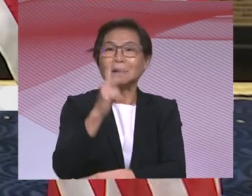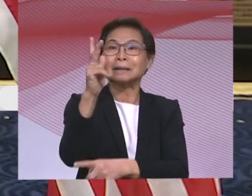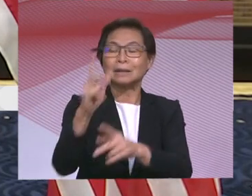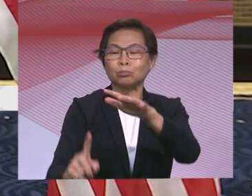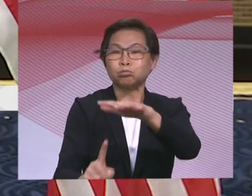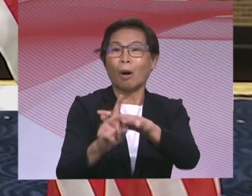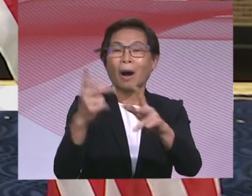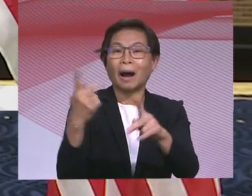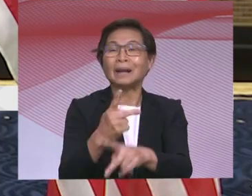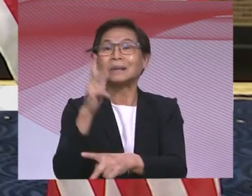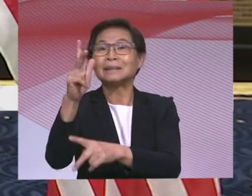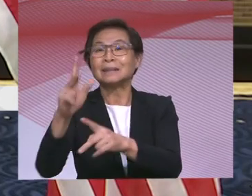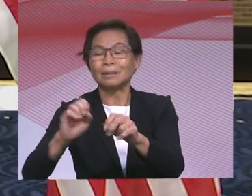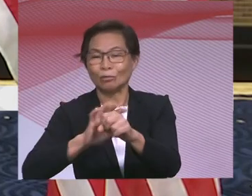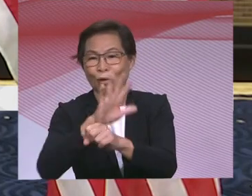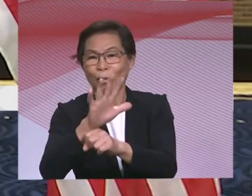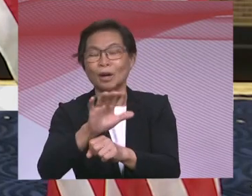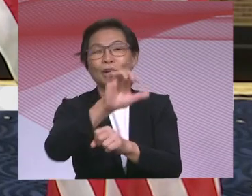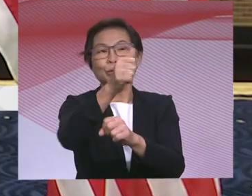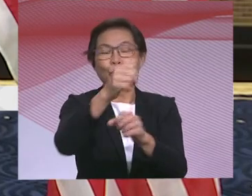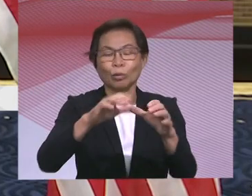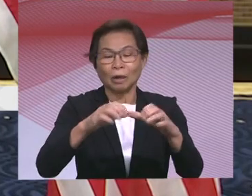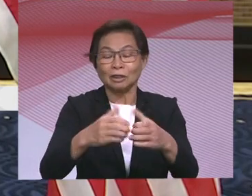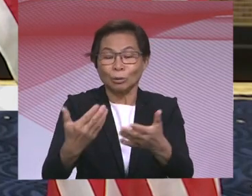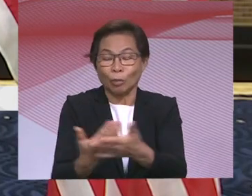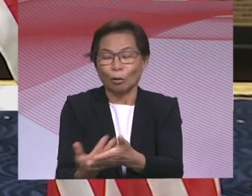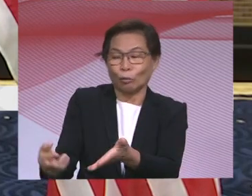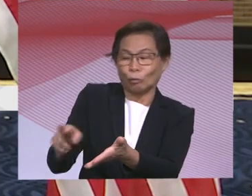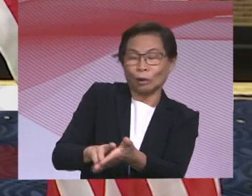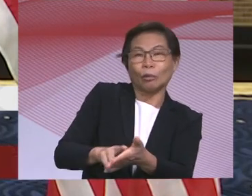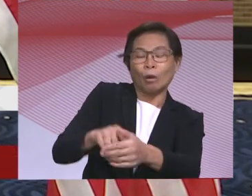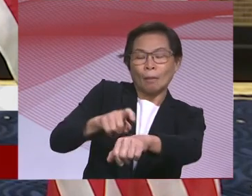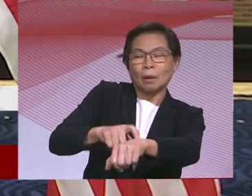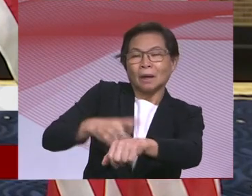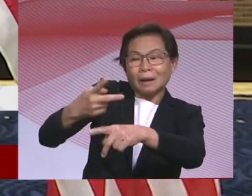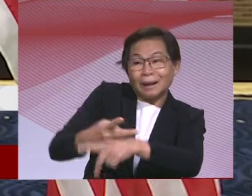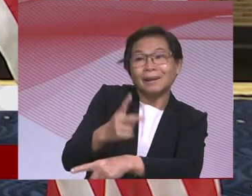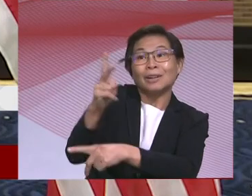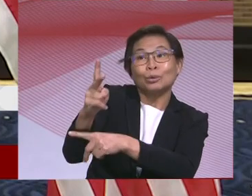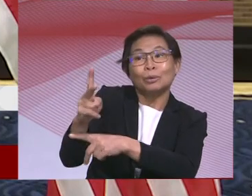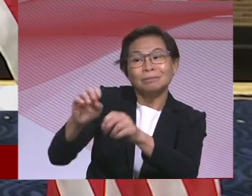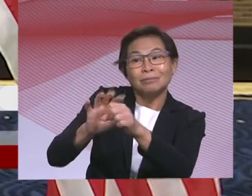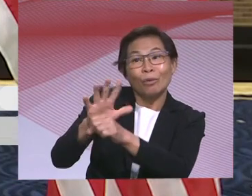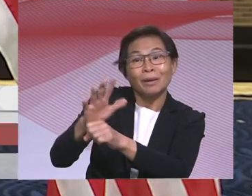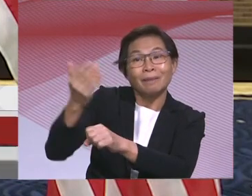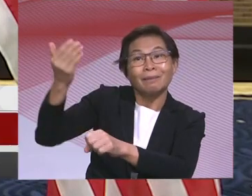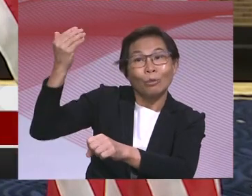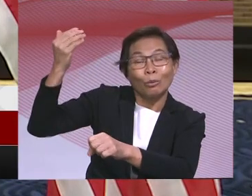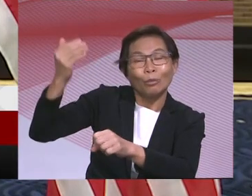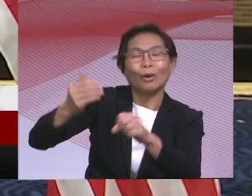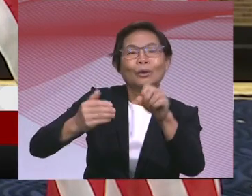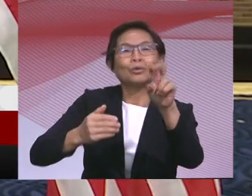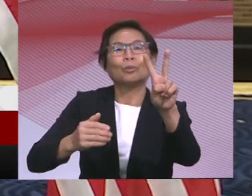berbanding 110 Cluster baru yang direkrut kan Space gelombang kedua dengan